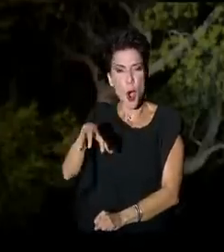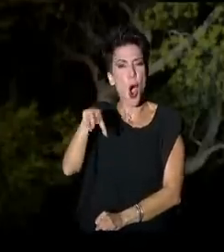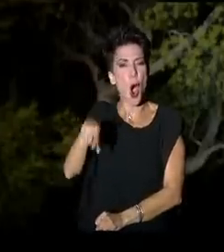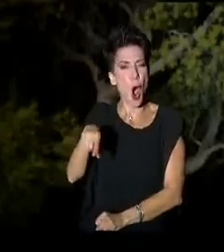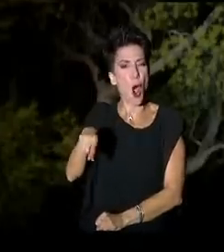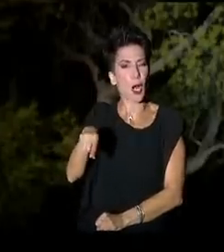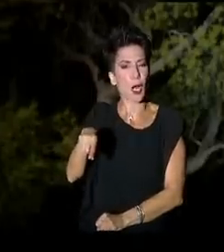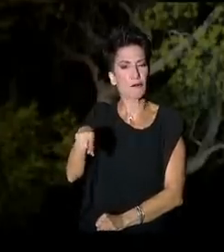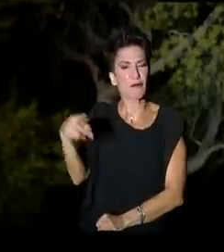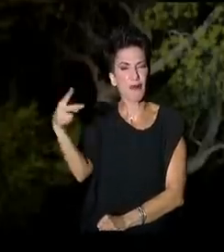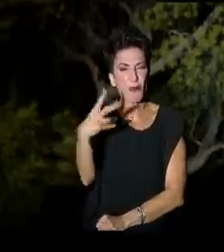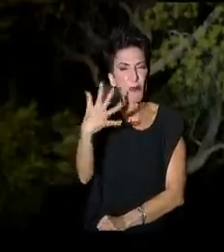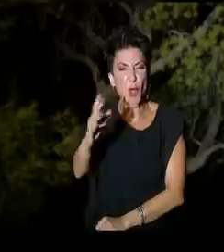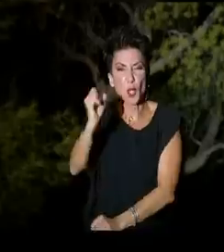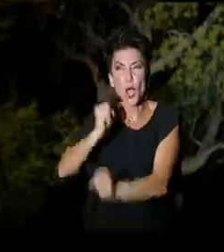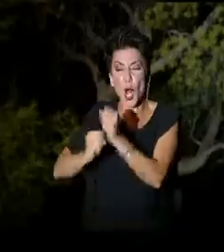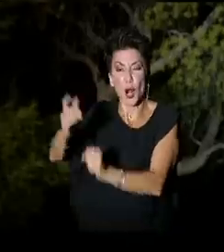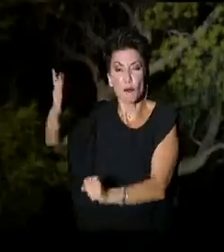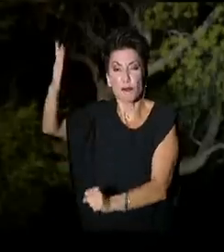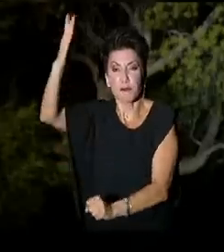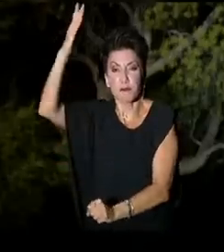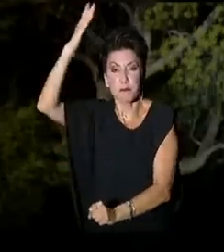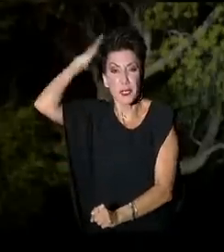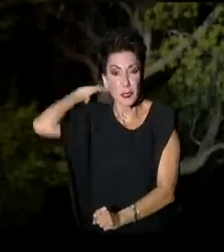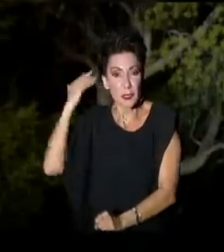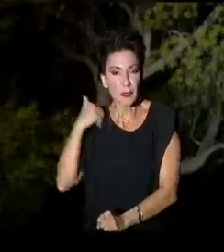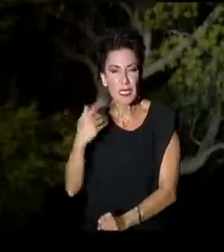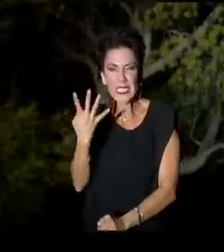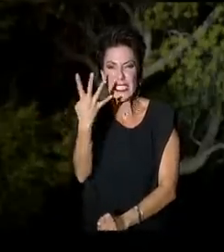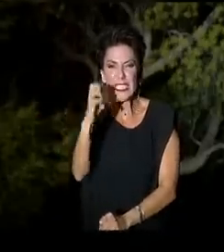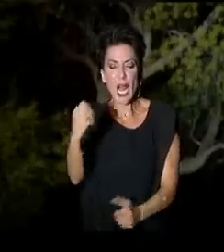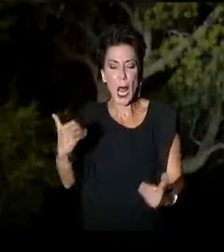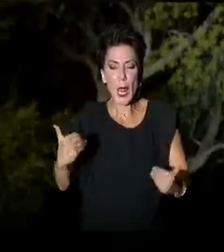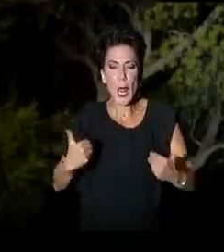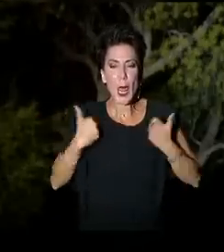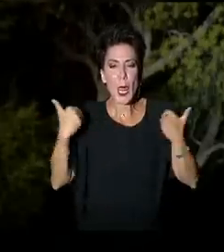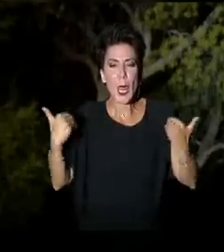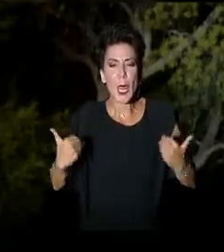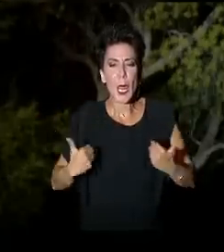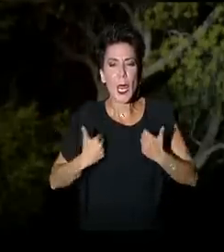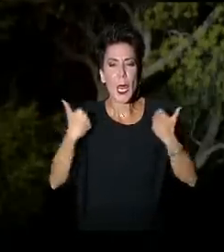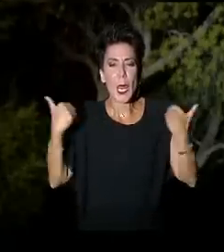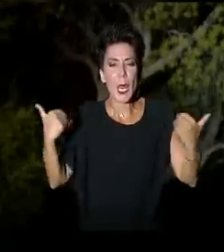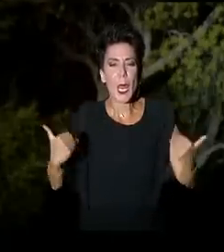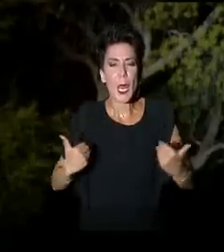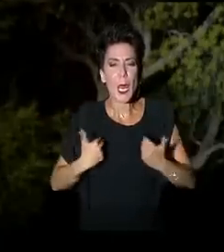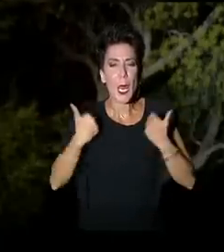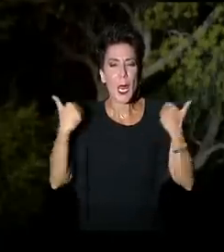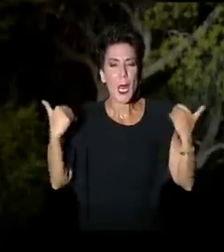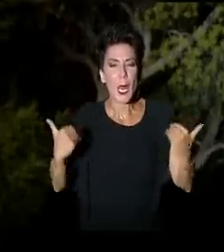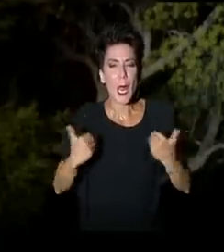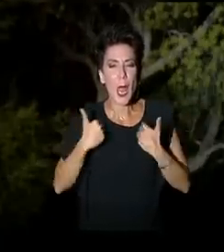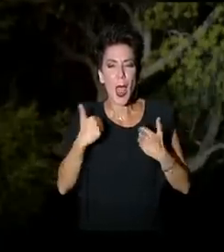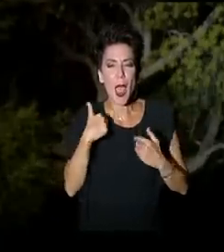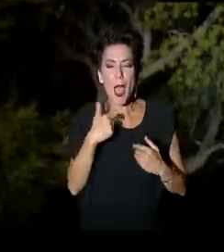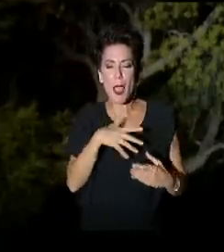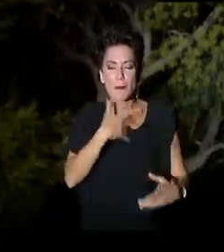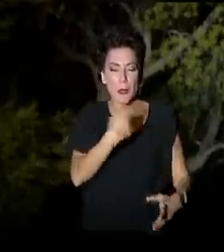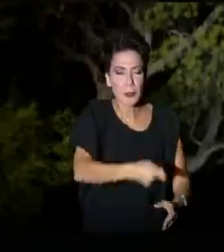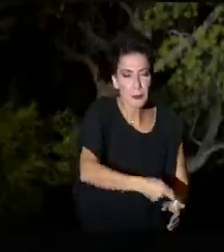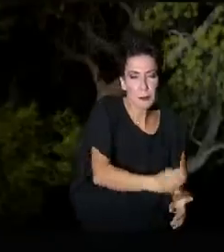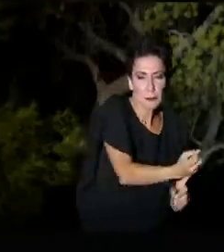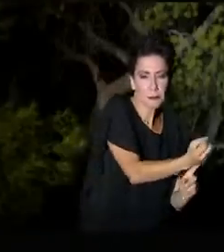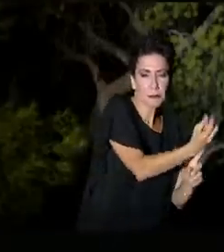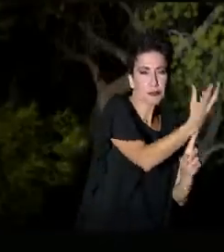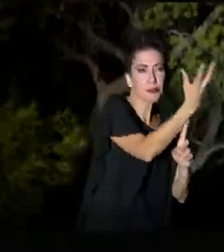40 νέοι της Αθήνας μετέφεραν το Ιερό Πύρ από την Ακαδημία και από